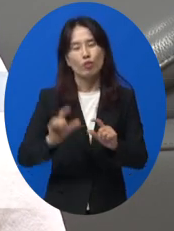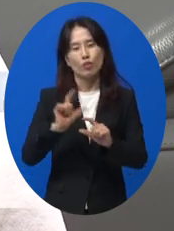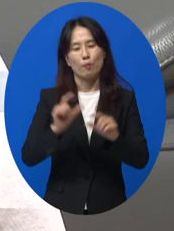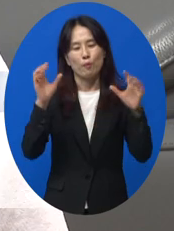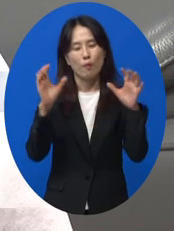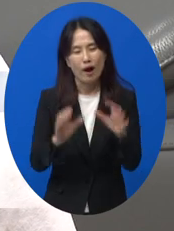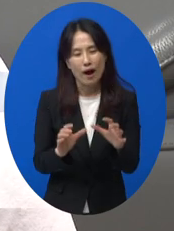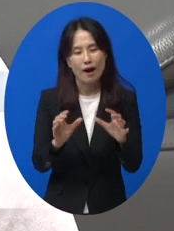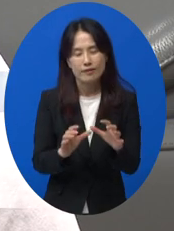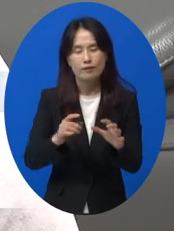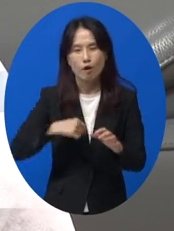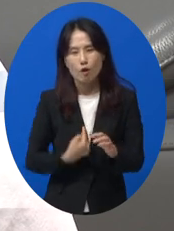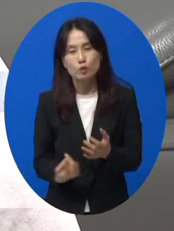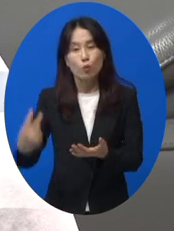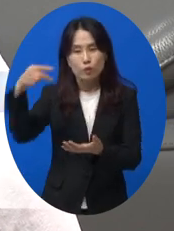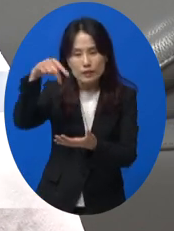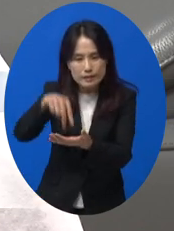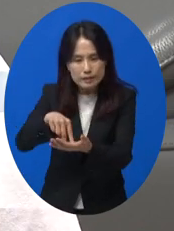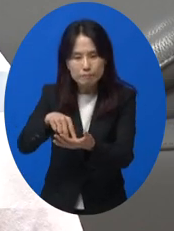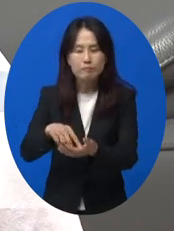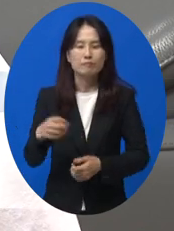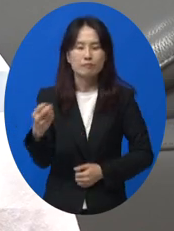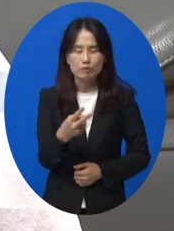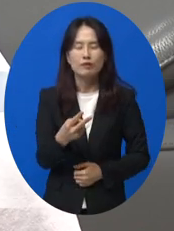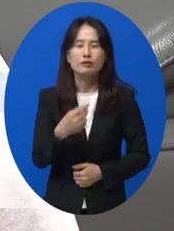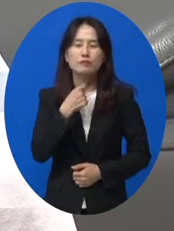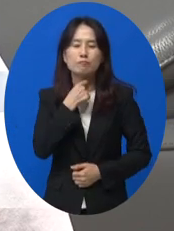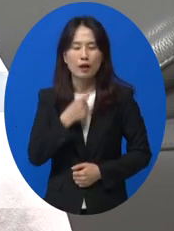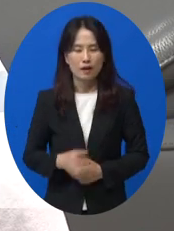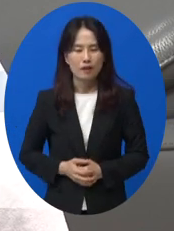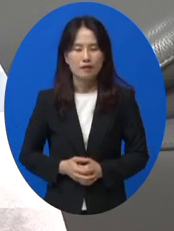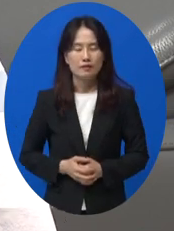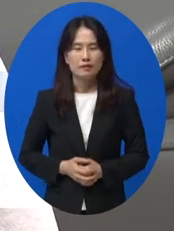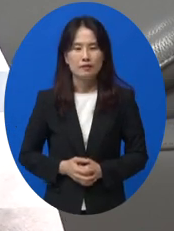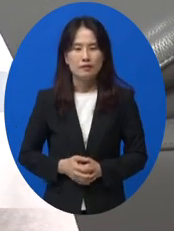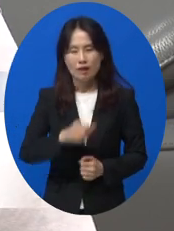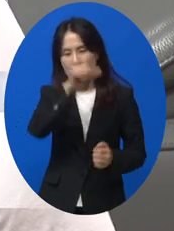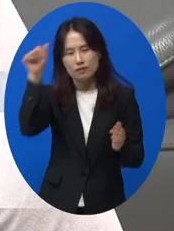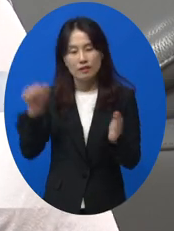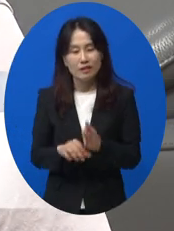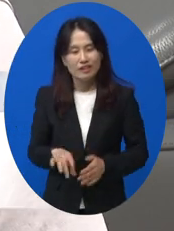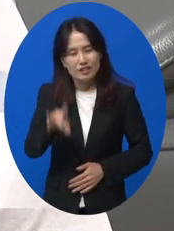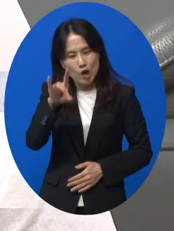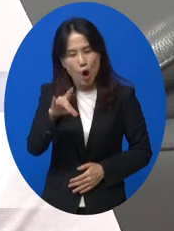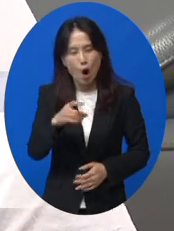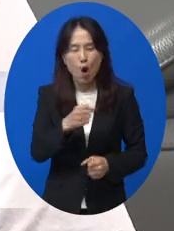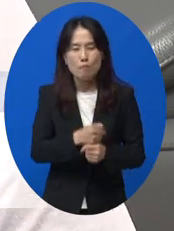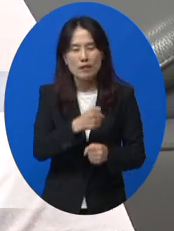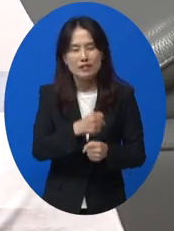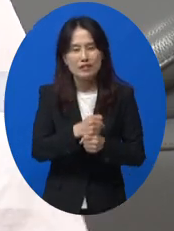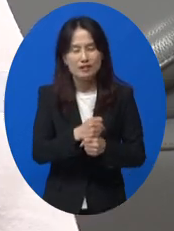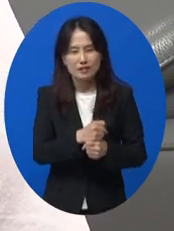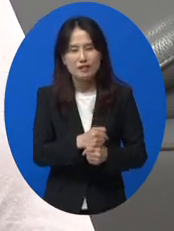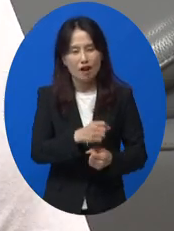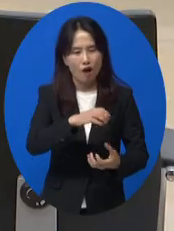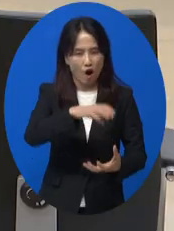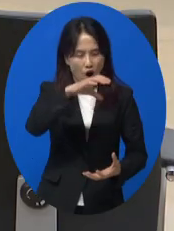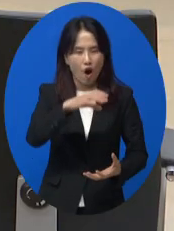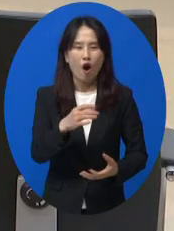돈을 더 모아서 뭐 독립을 하던가 그렇게 해야 될 것 같습니다. 생애 첫 로또 같은 적금이라고